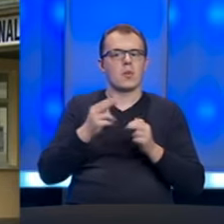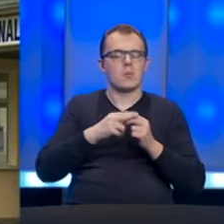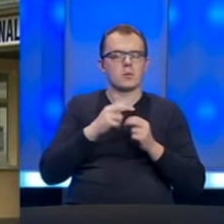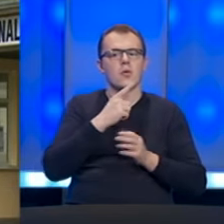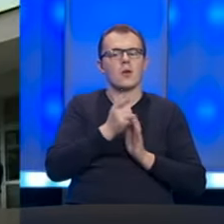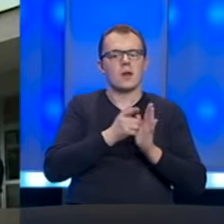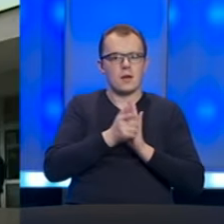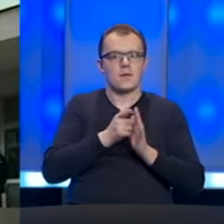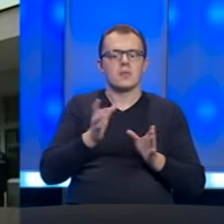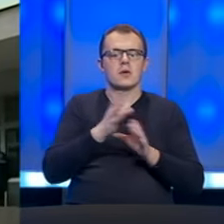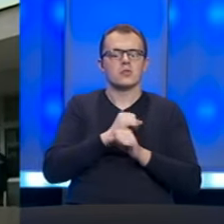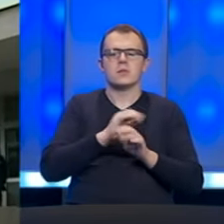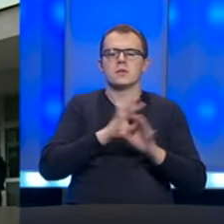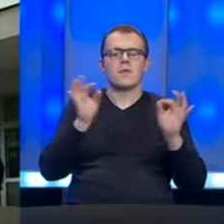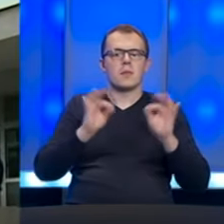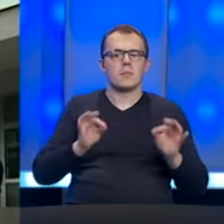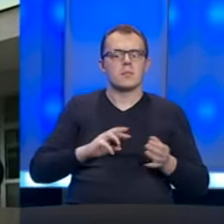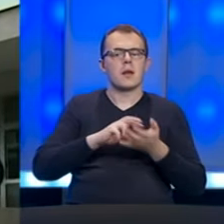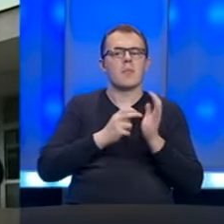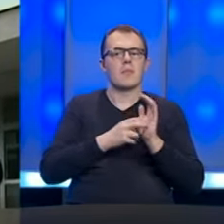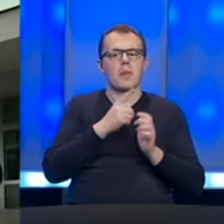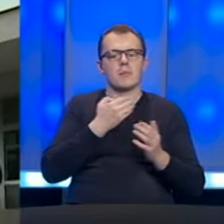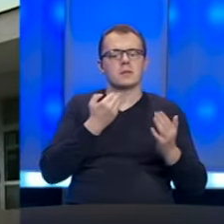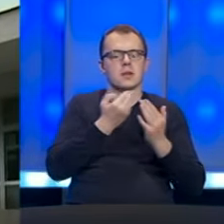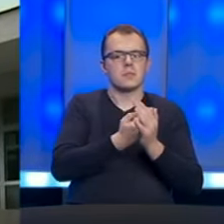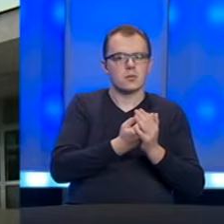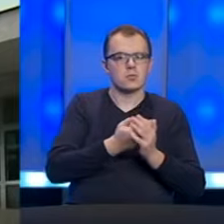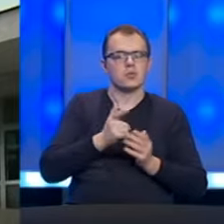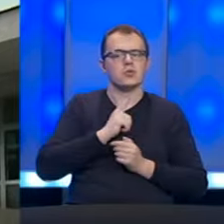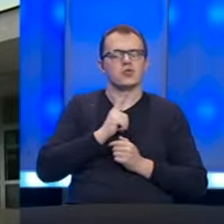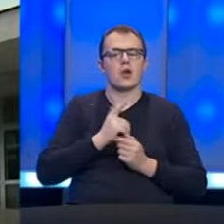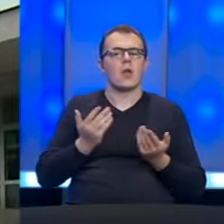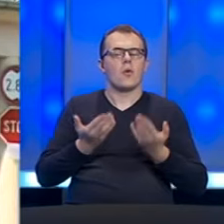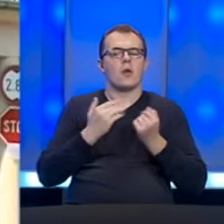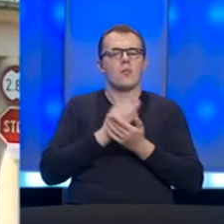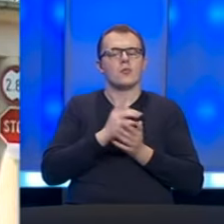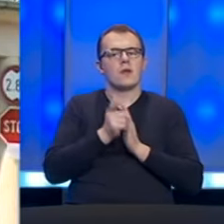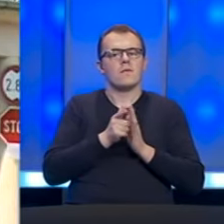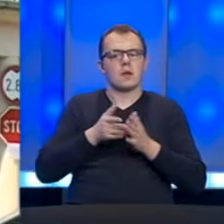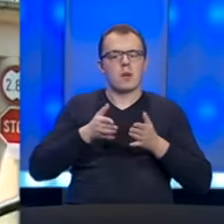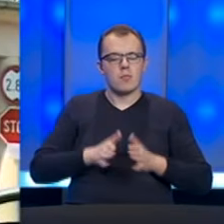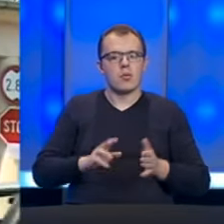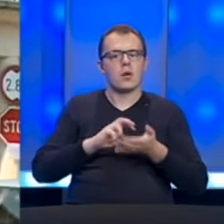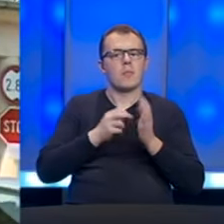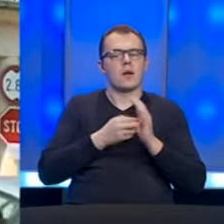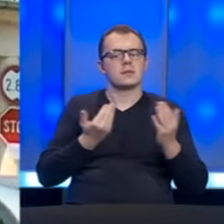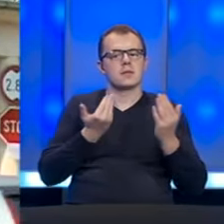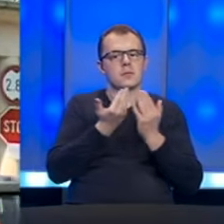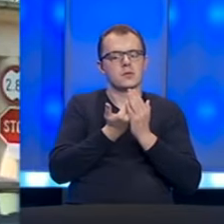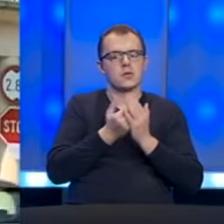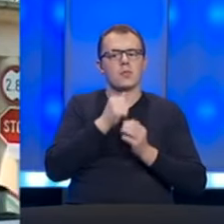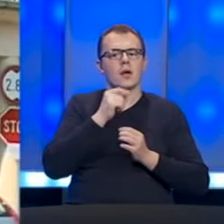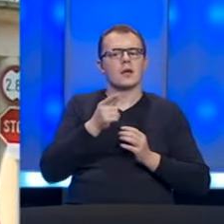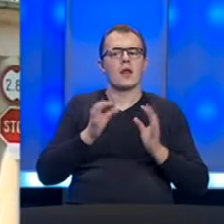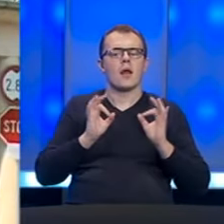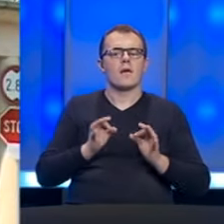su obavljene sve potrebne pripreme, planski se pristupilo, praktično čekalo da bude vrijeme poroda, planski se pristupilo i na